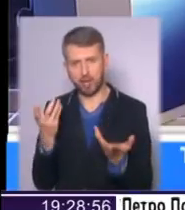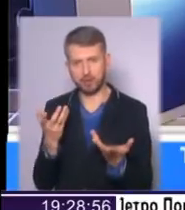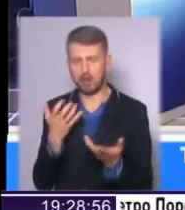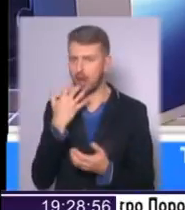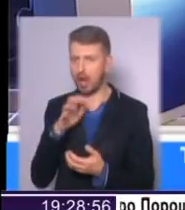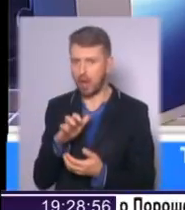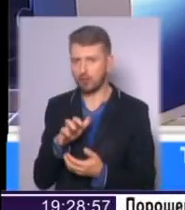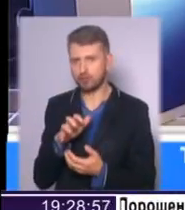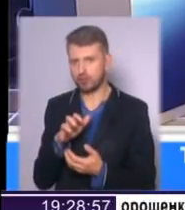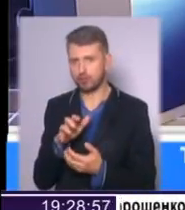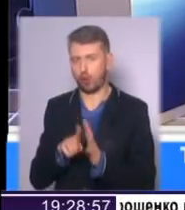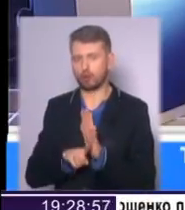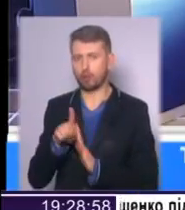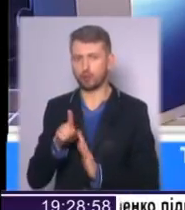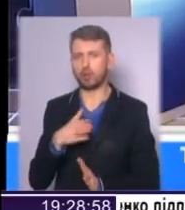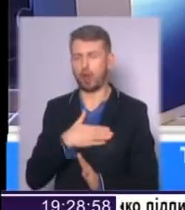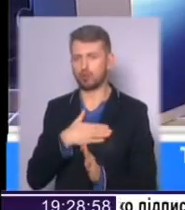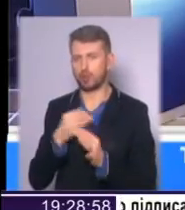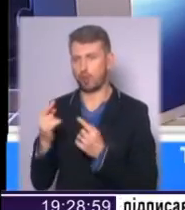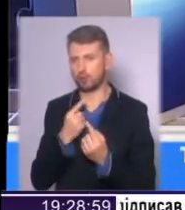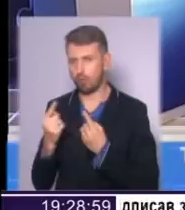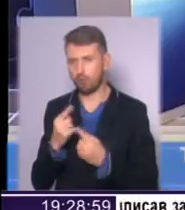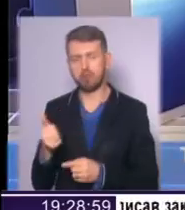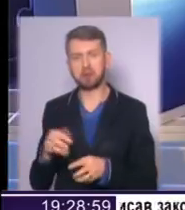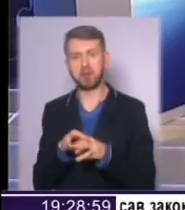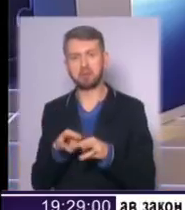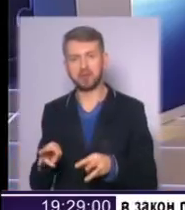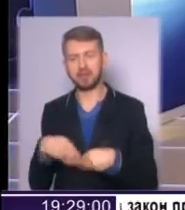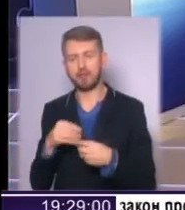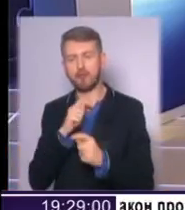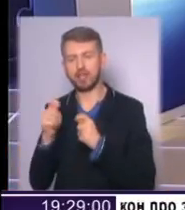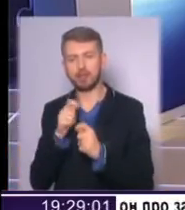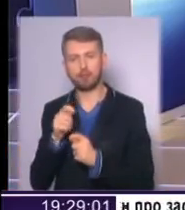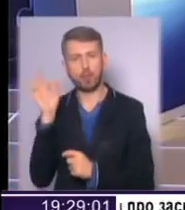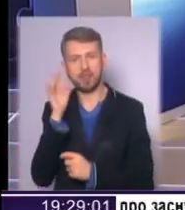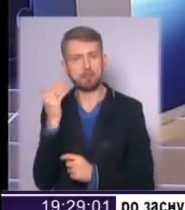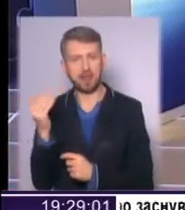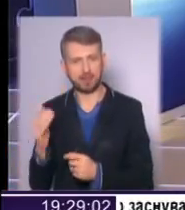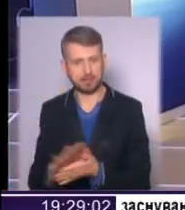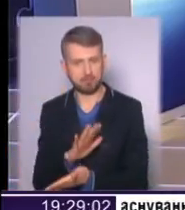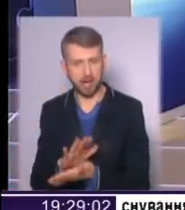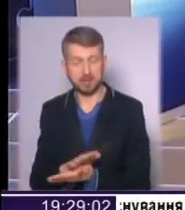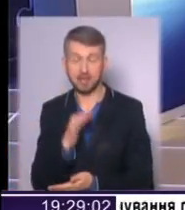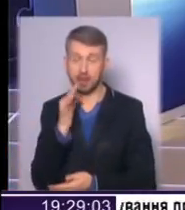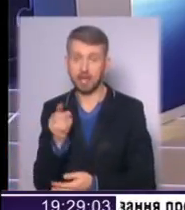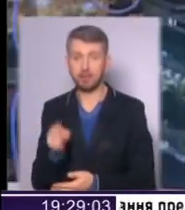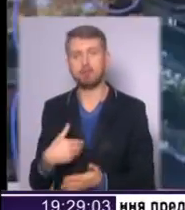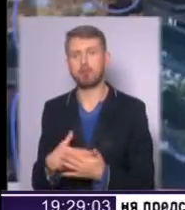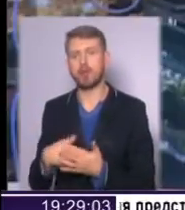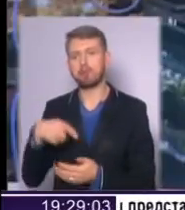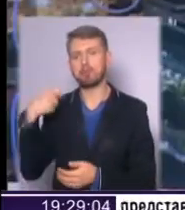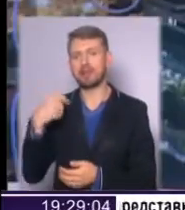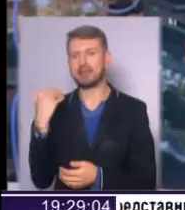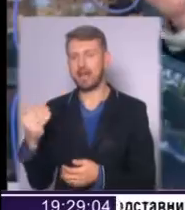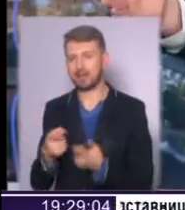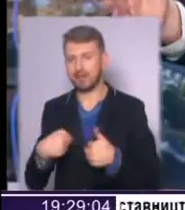гарячої, я не знаю, я розпочну нашу розмову. От прем'єр-міністр давав інтерв'ю німецькій пресі і сказав там, мовляв, президентська